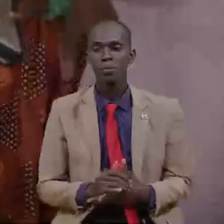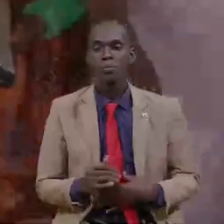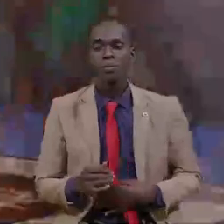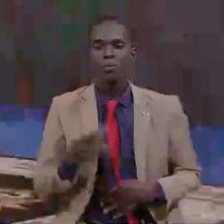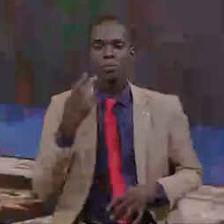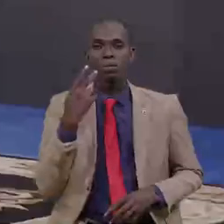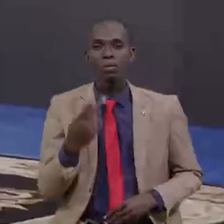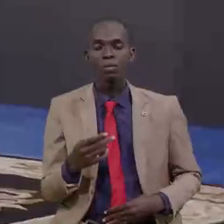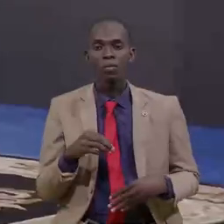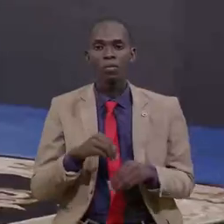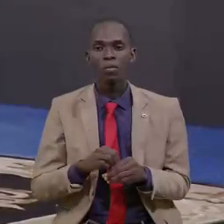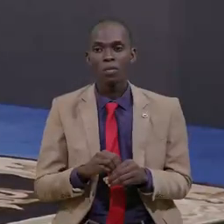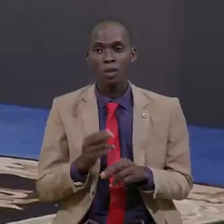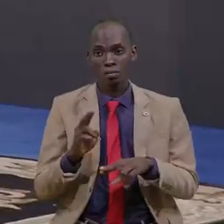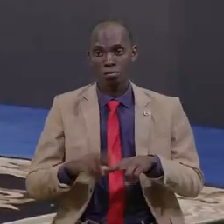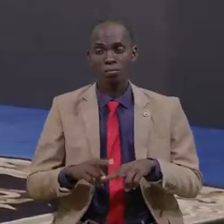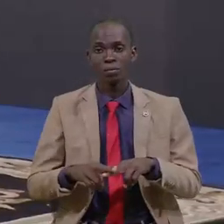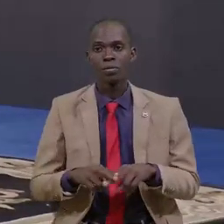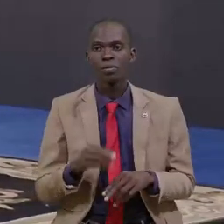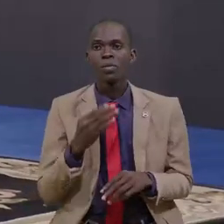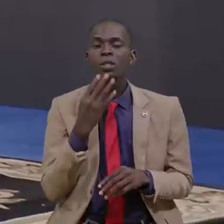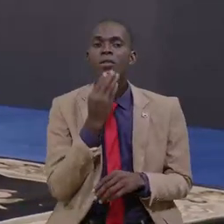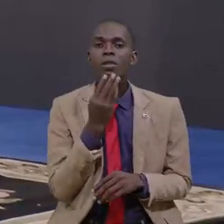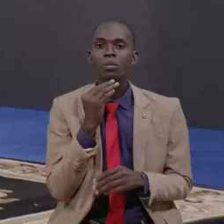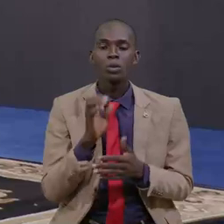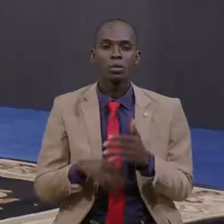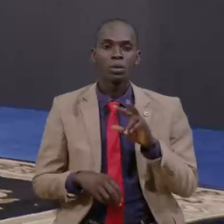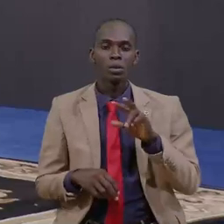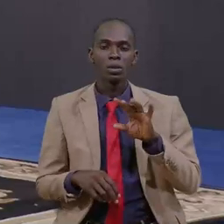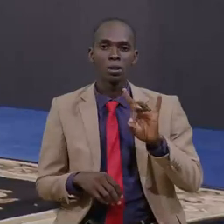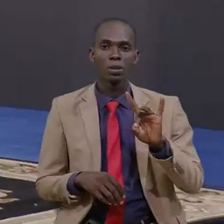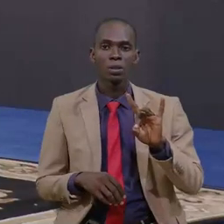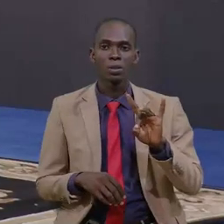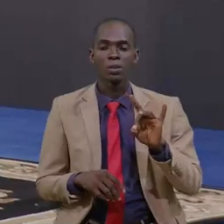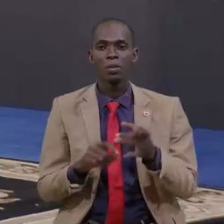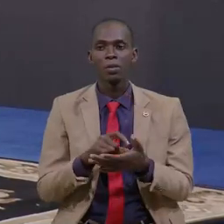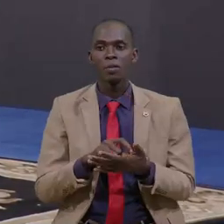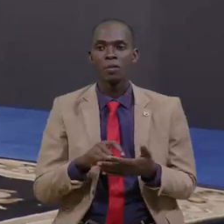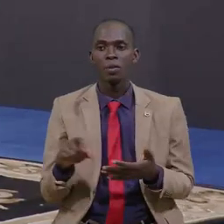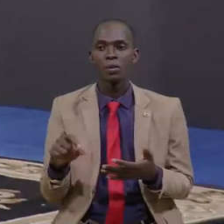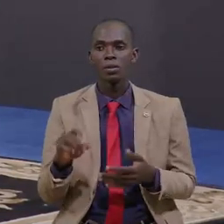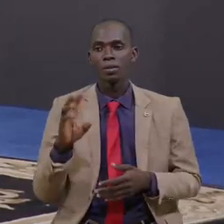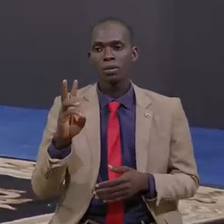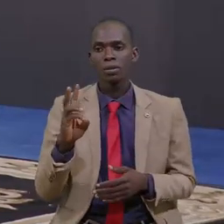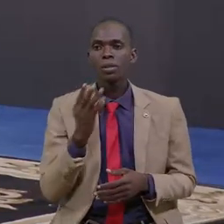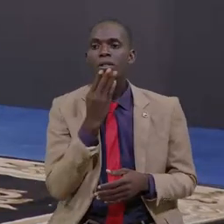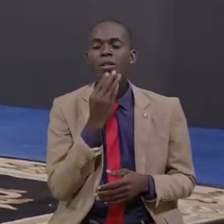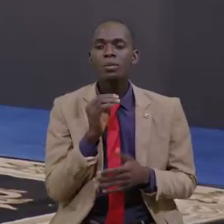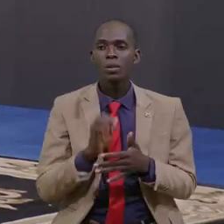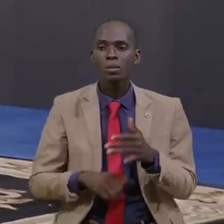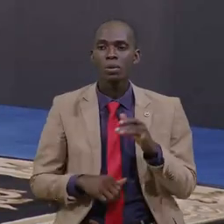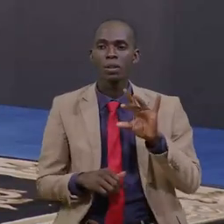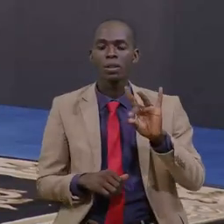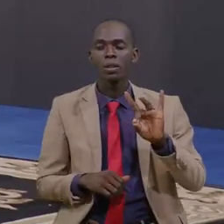Amen. Nous sommes en Hébreu. Merci pour vous asseoir. Hébreu, au chapitre 8. Et je vous lis à partir du verset